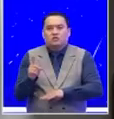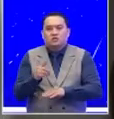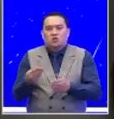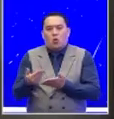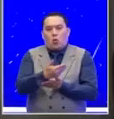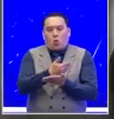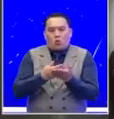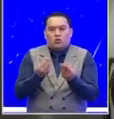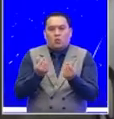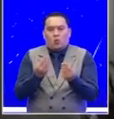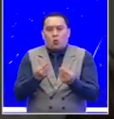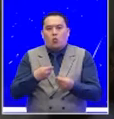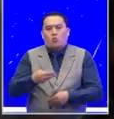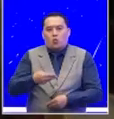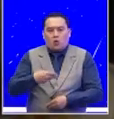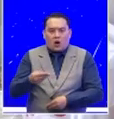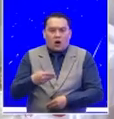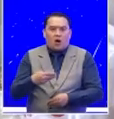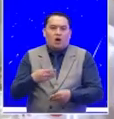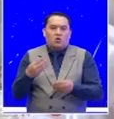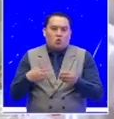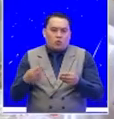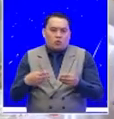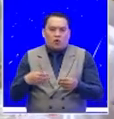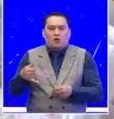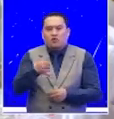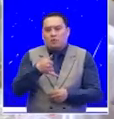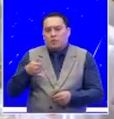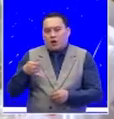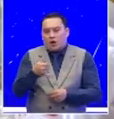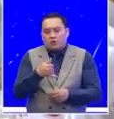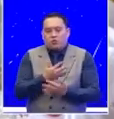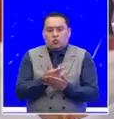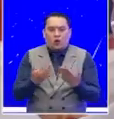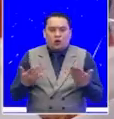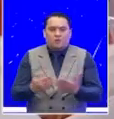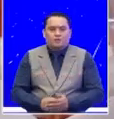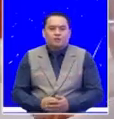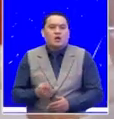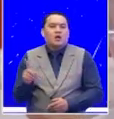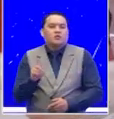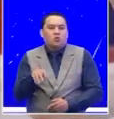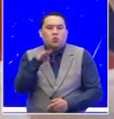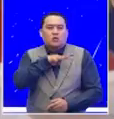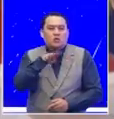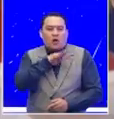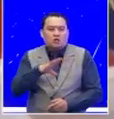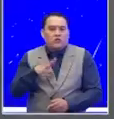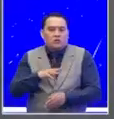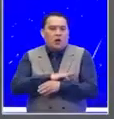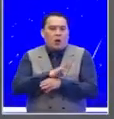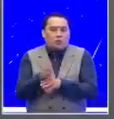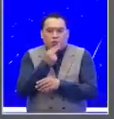средства спонсоров приобретены макаронные изделия, мука, подсолнечное масло и многое другое. К слову, полсотни текелийцев